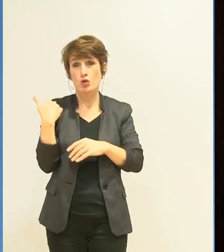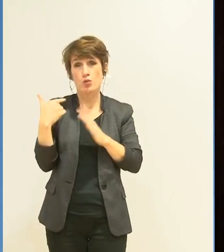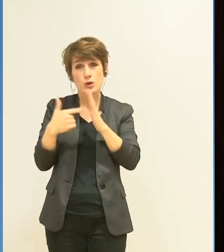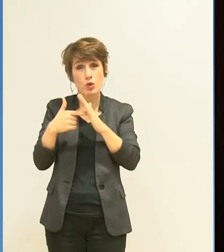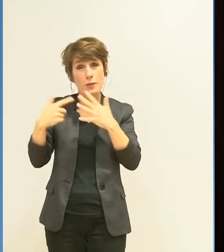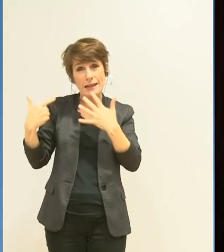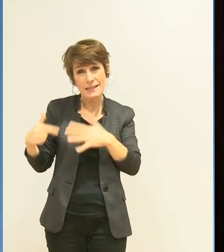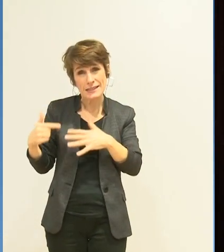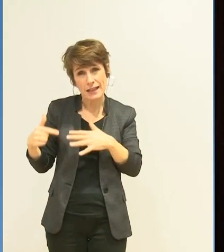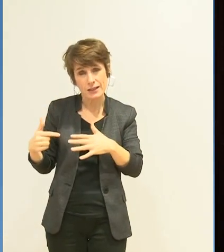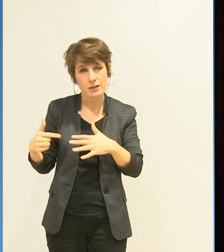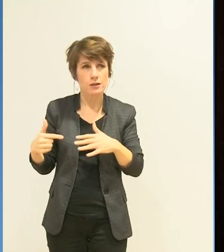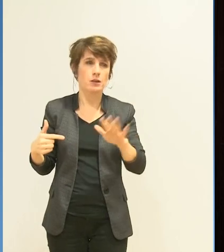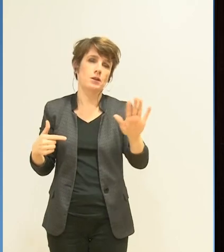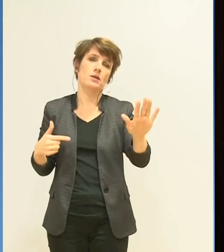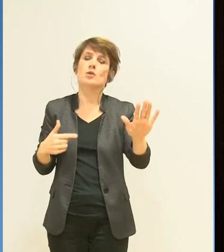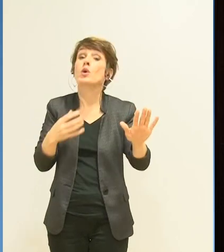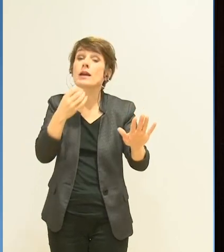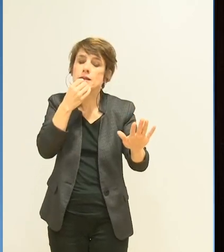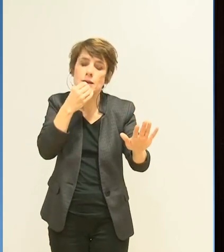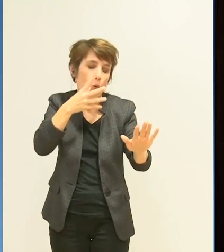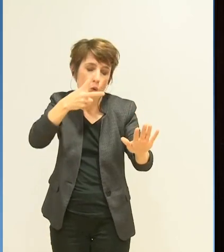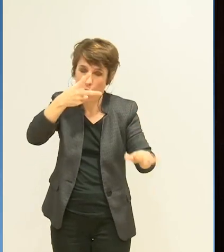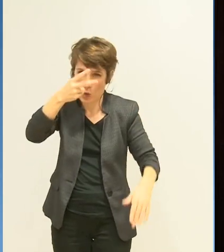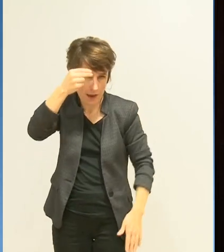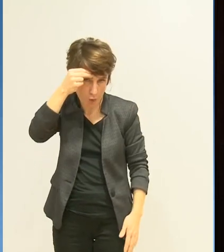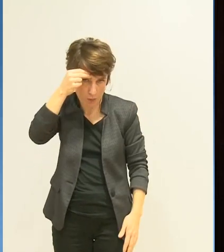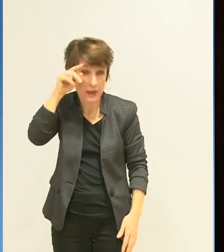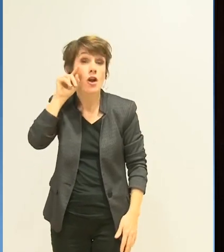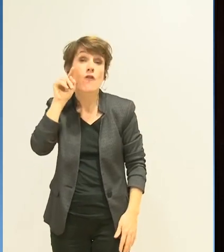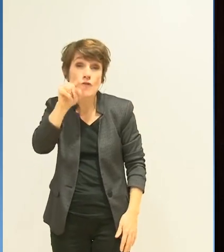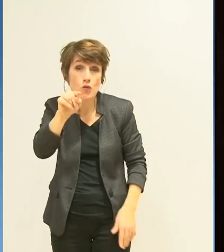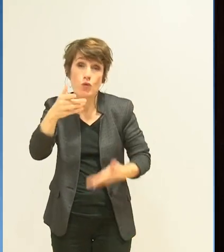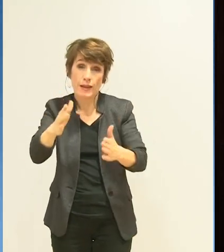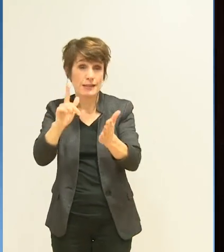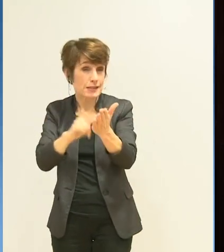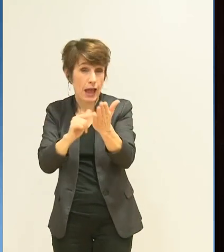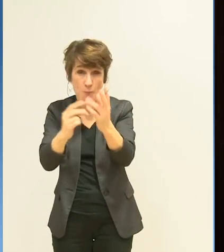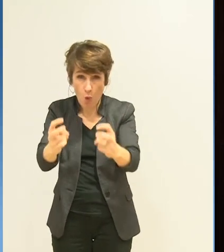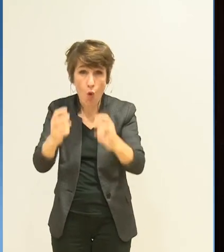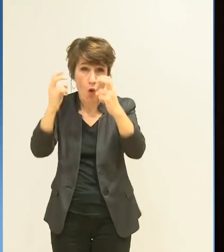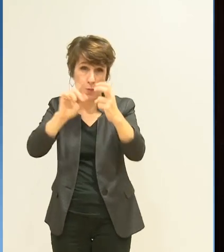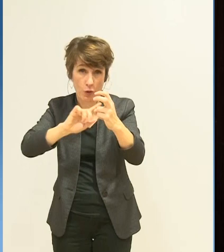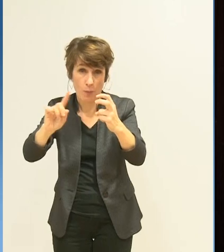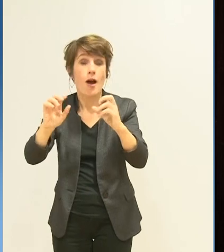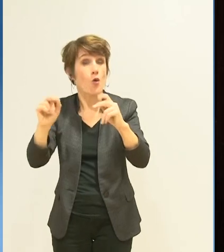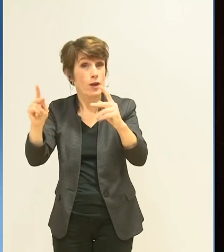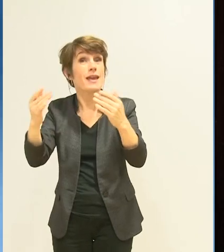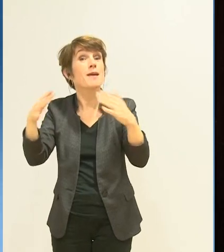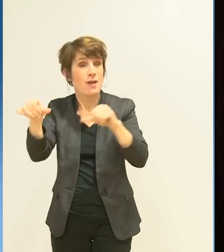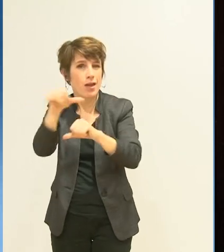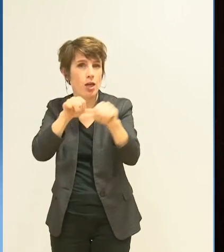on a bien compris que vous n'augmentez pas la fiscalité vous augmenter les tarifs